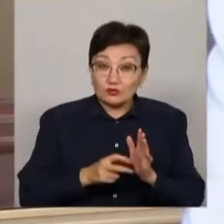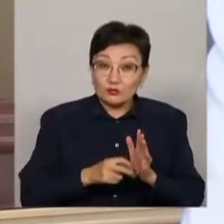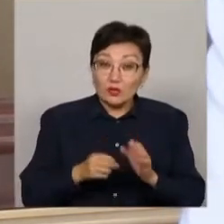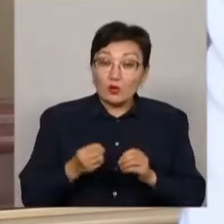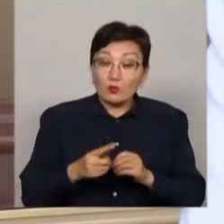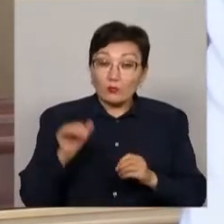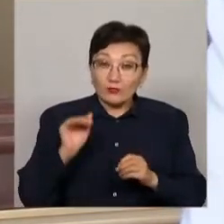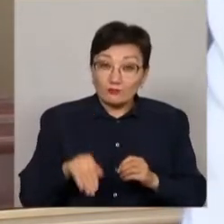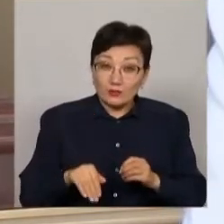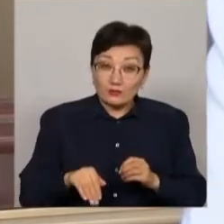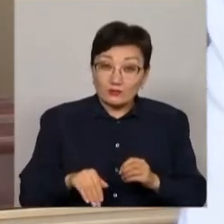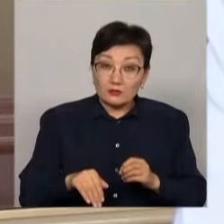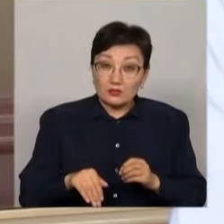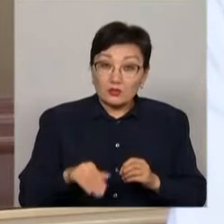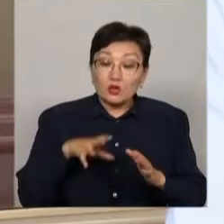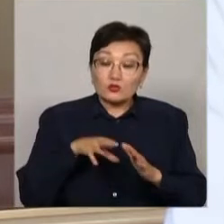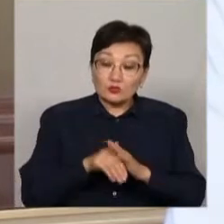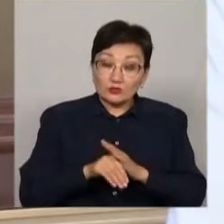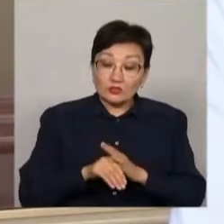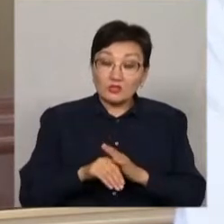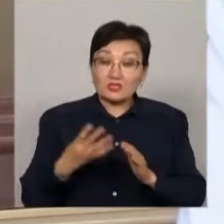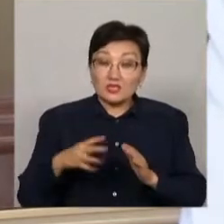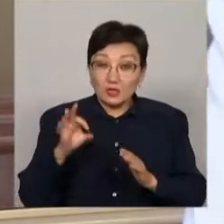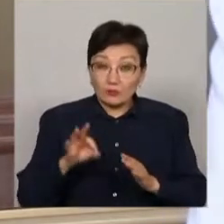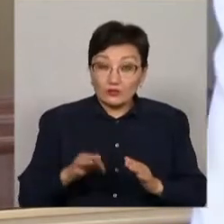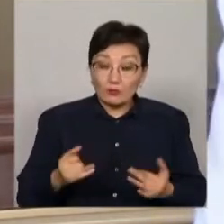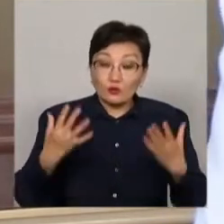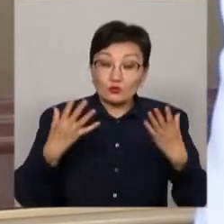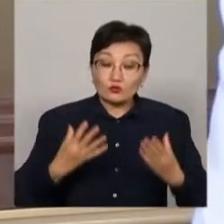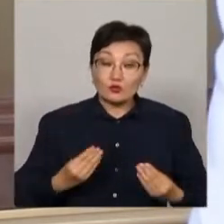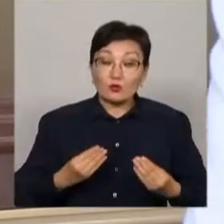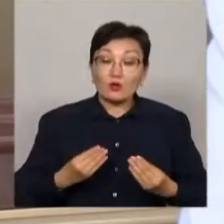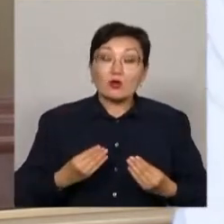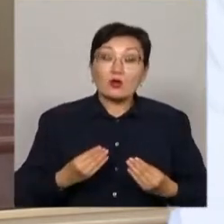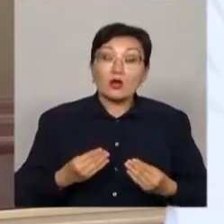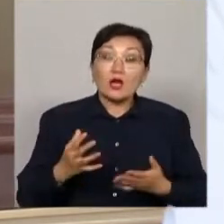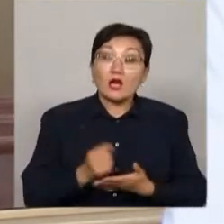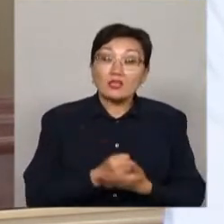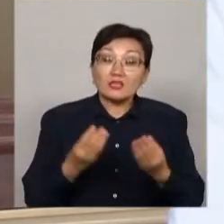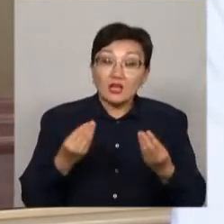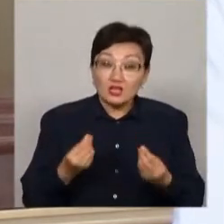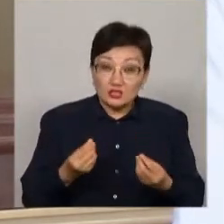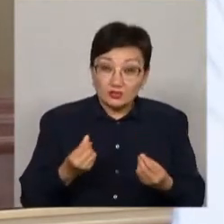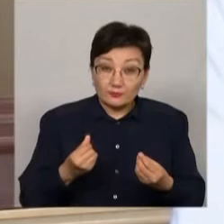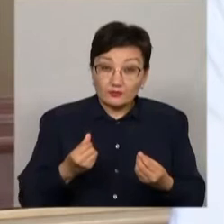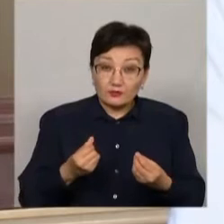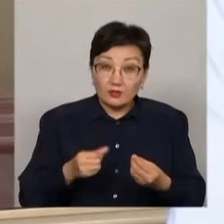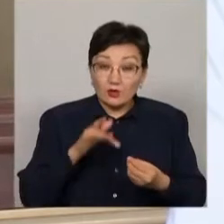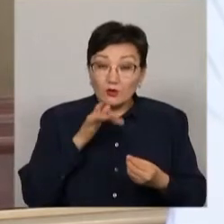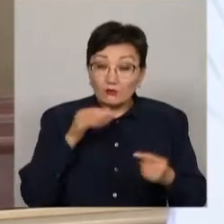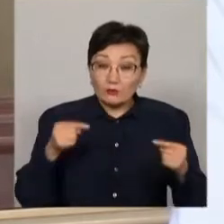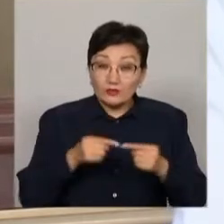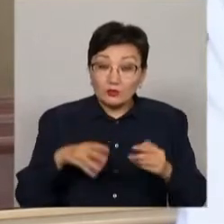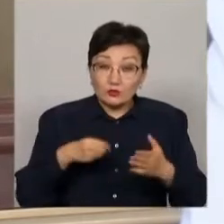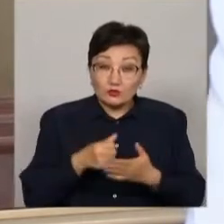811 мін. Соның 40% бүгін күні өзінің алған ақшаларымен уақытында